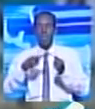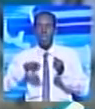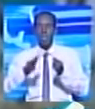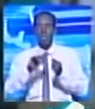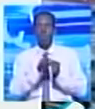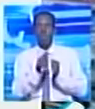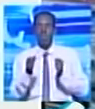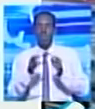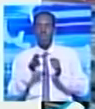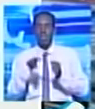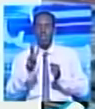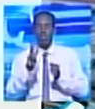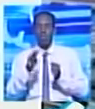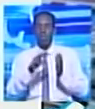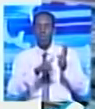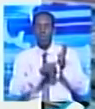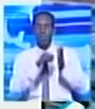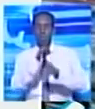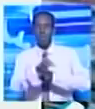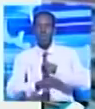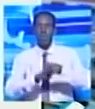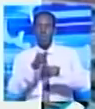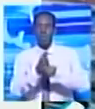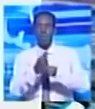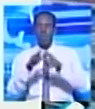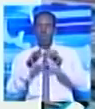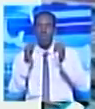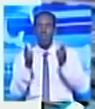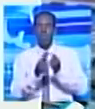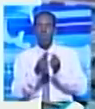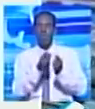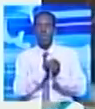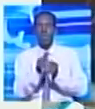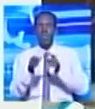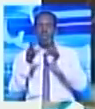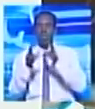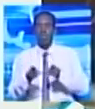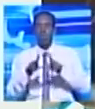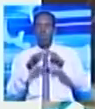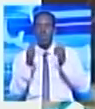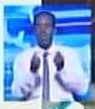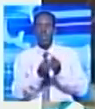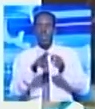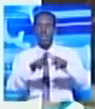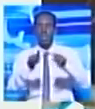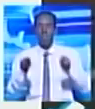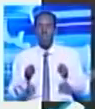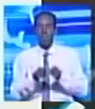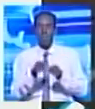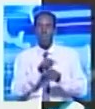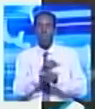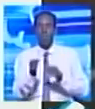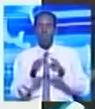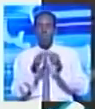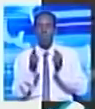âgé de 36 ans, exerçait un emploi au sein d'une entreprise de bâtiments. Il va s'installer définitivement avec sa famille dans la banlieue de